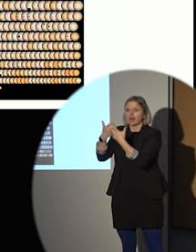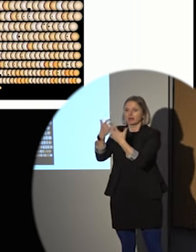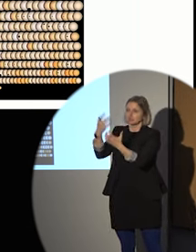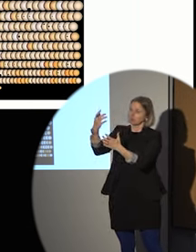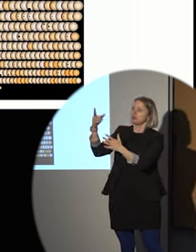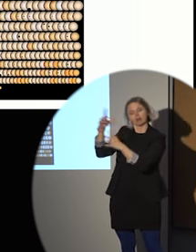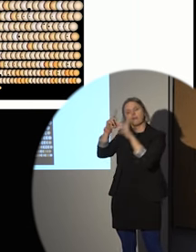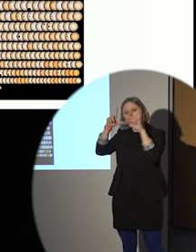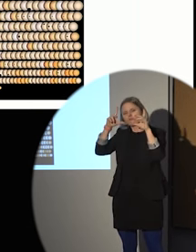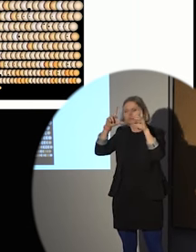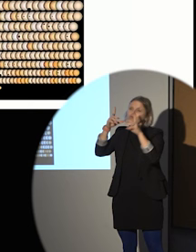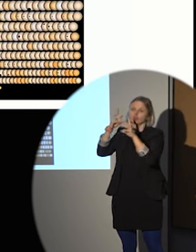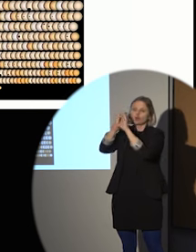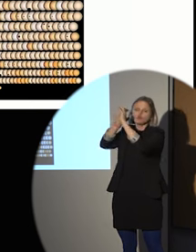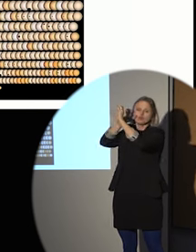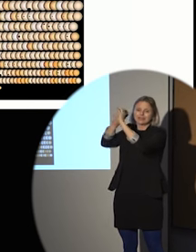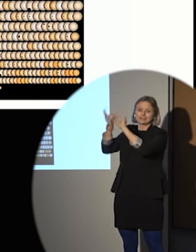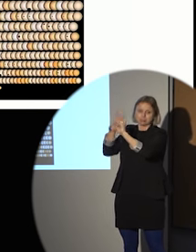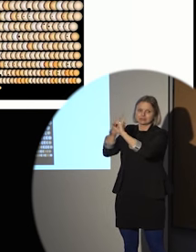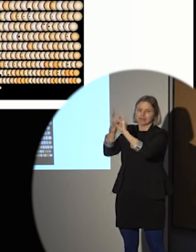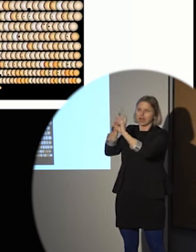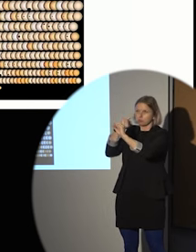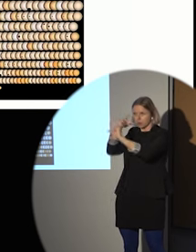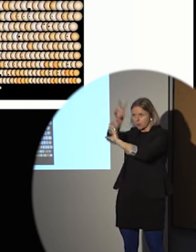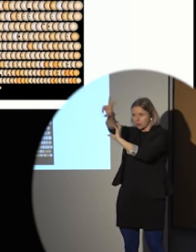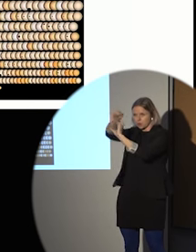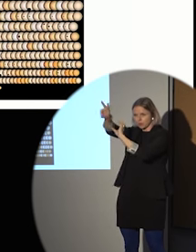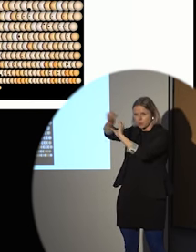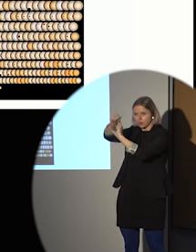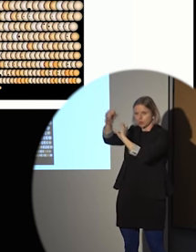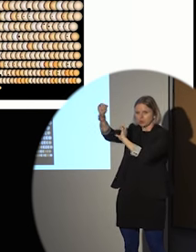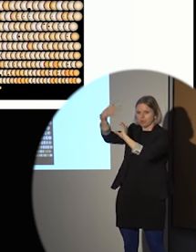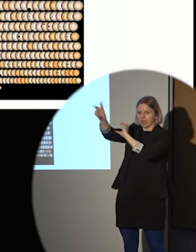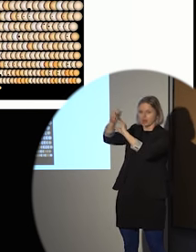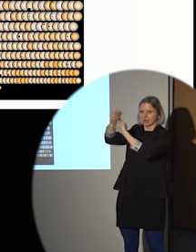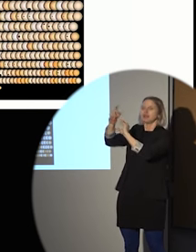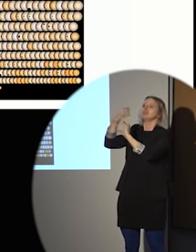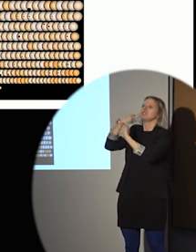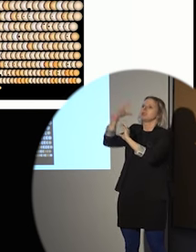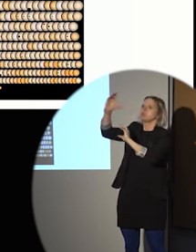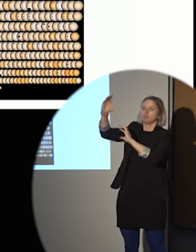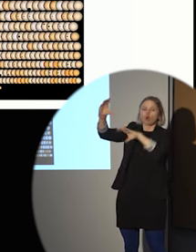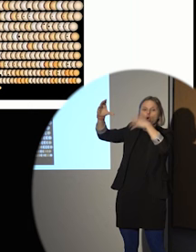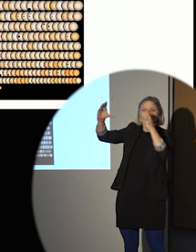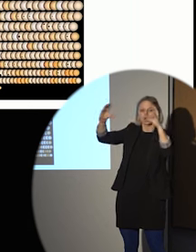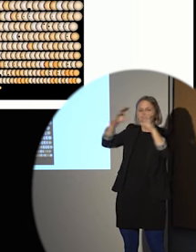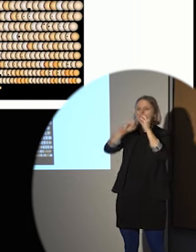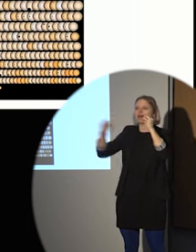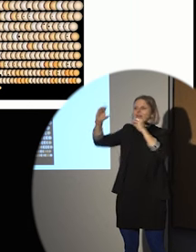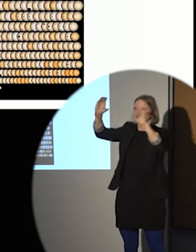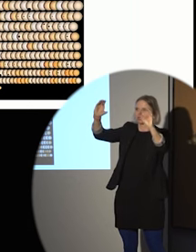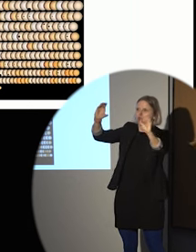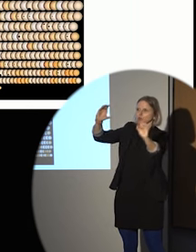sensible. Et quand la planète passe de l'autre côté, la luminosité remonte. C'est une méthode, c'est par